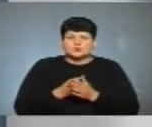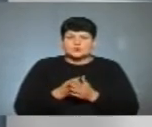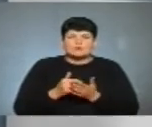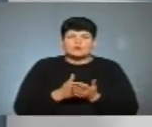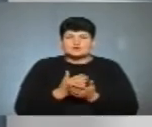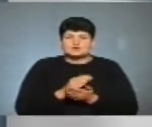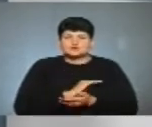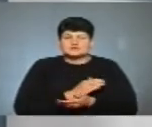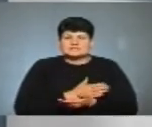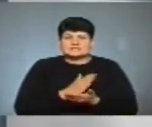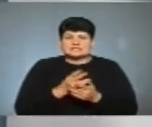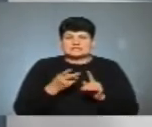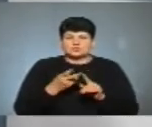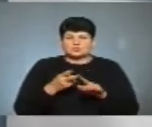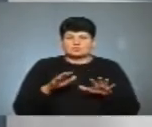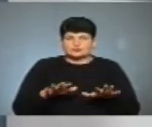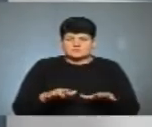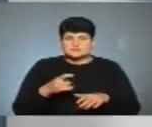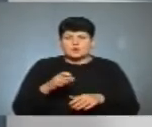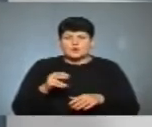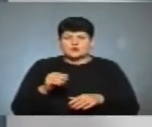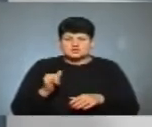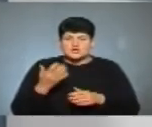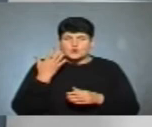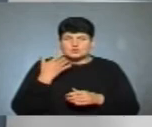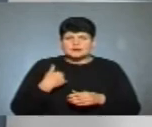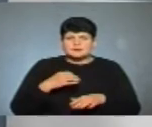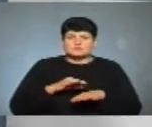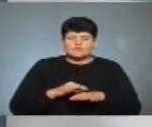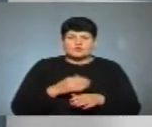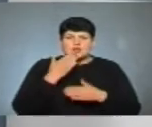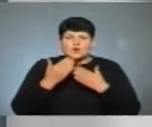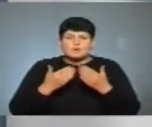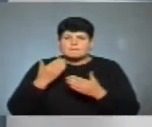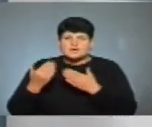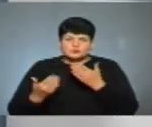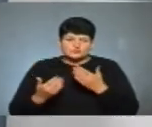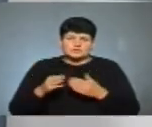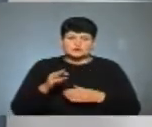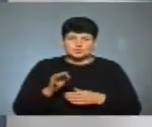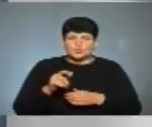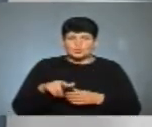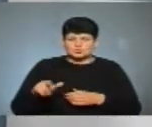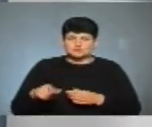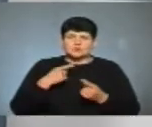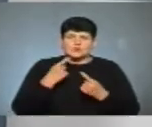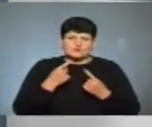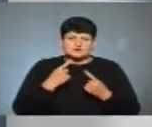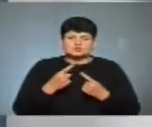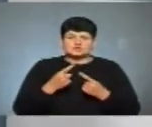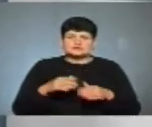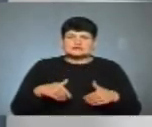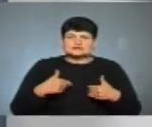політичної сили є на другому місці. Хоча, коли ми проводили опитування, то люди казали, що